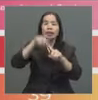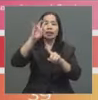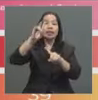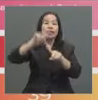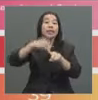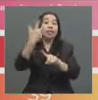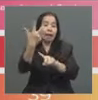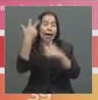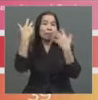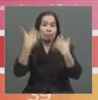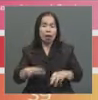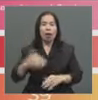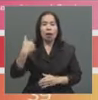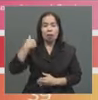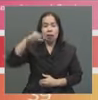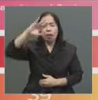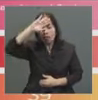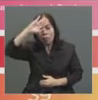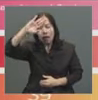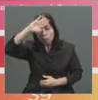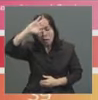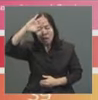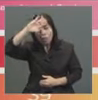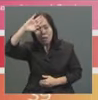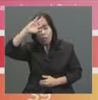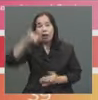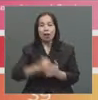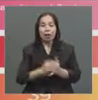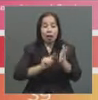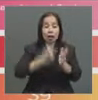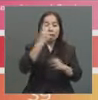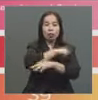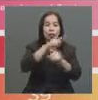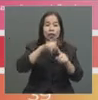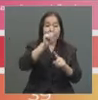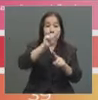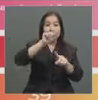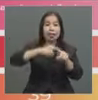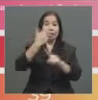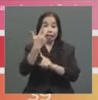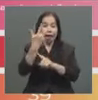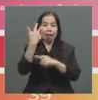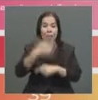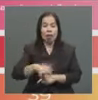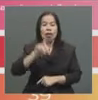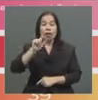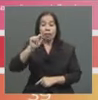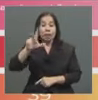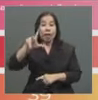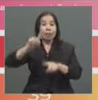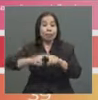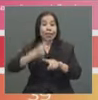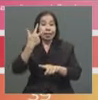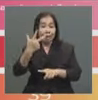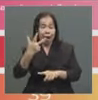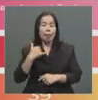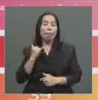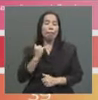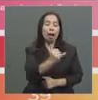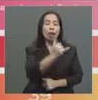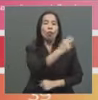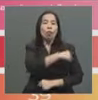ก็มีเริ่มมีอาการเจ็บป่วยตั้งแต่วันที่20มีนาคมและวันที่23มีนาก็มารับการรักษ